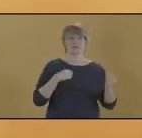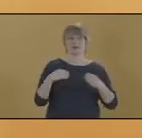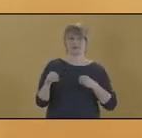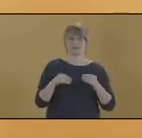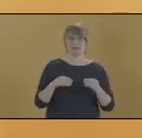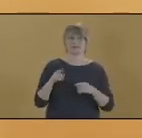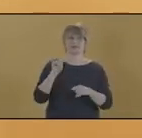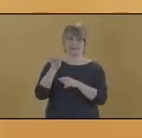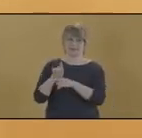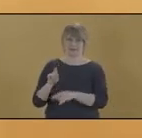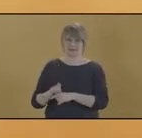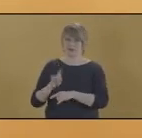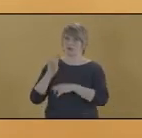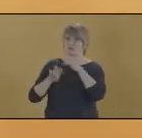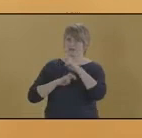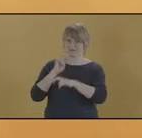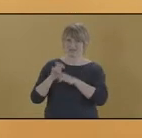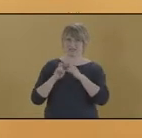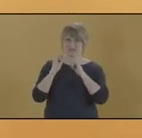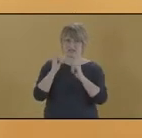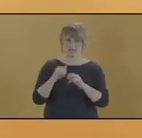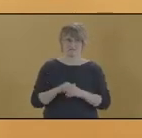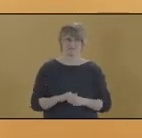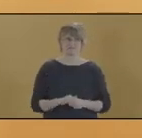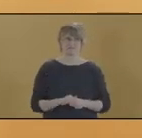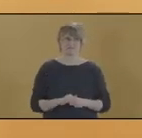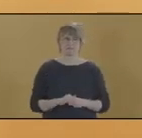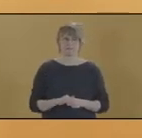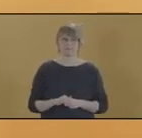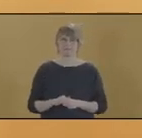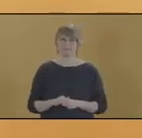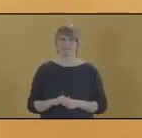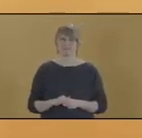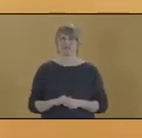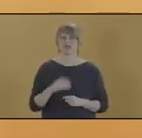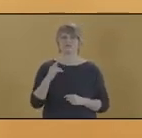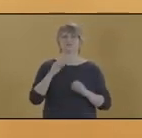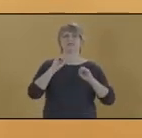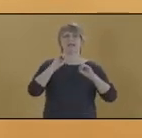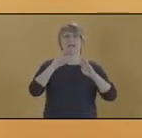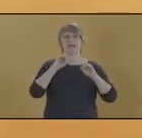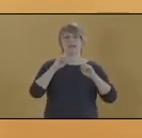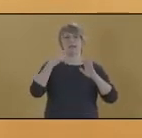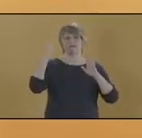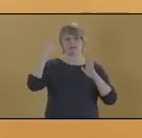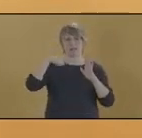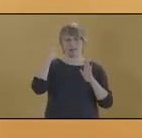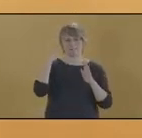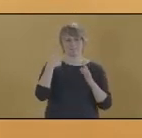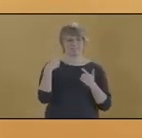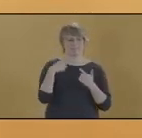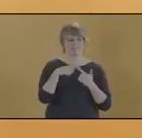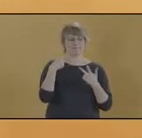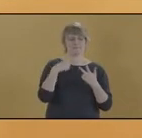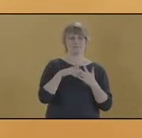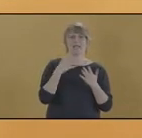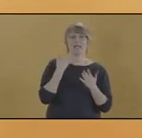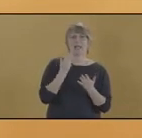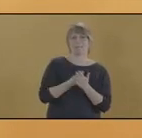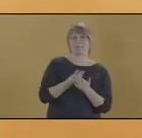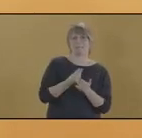auch digital angewendet werden. Wir haben einen Erklärfilm, wir haben eine App,